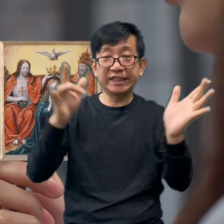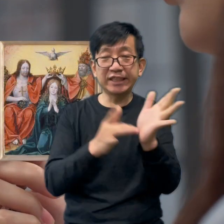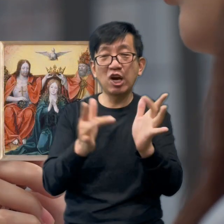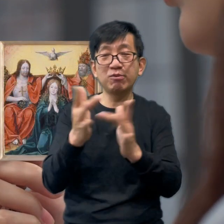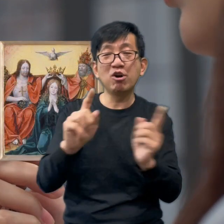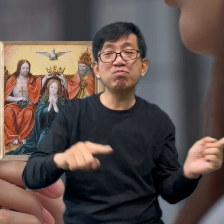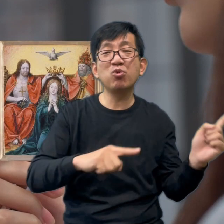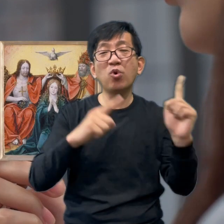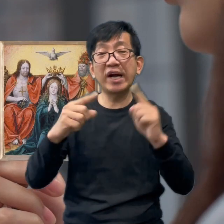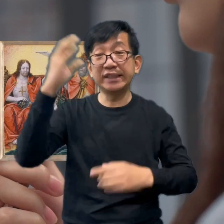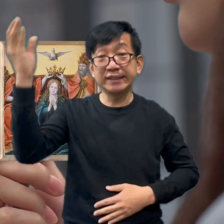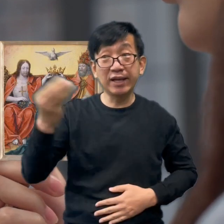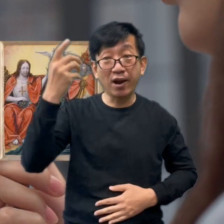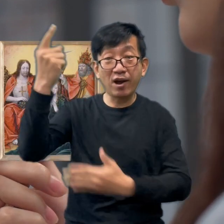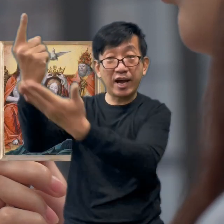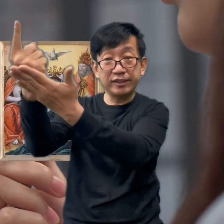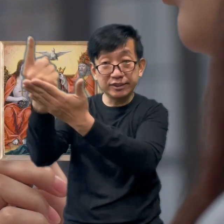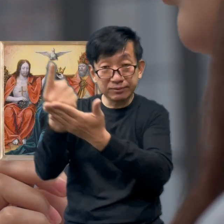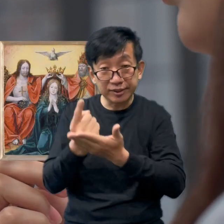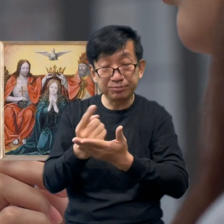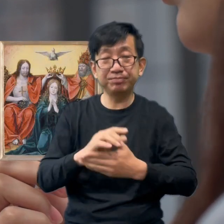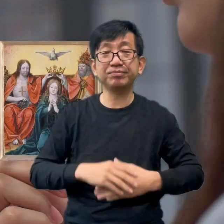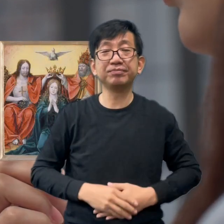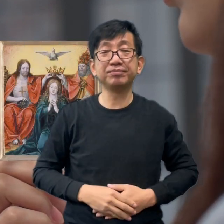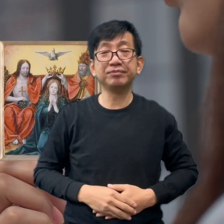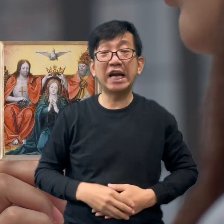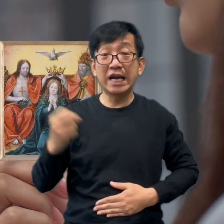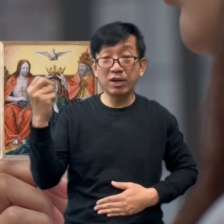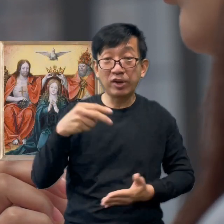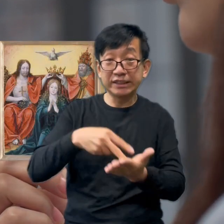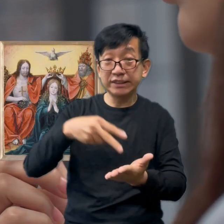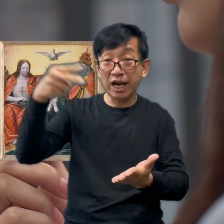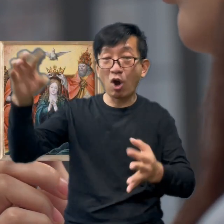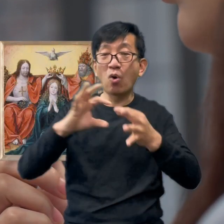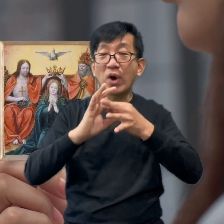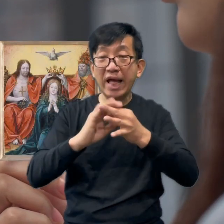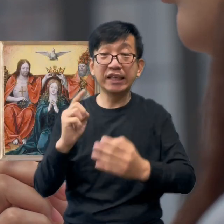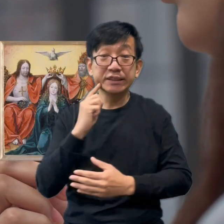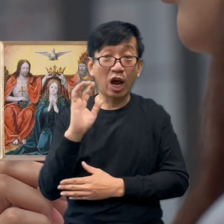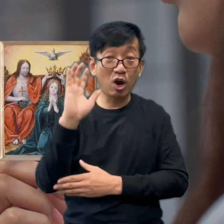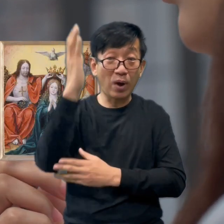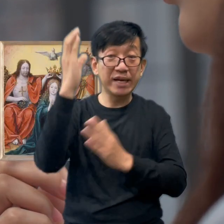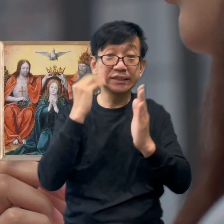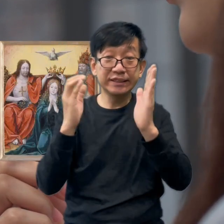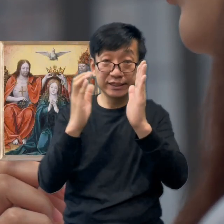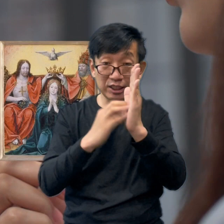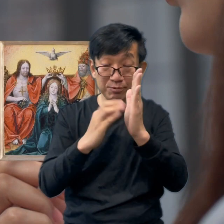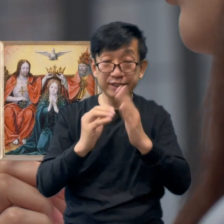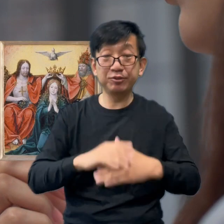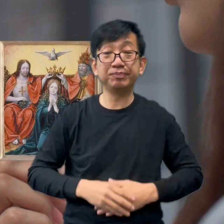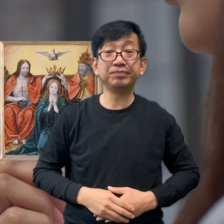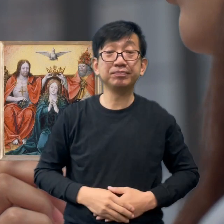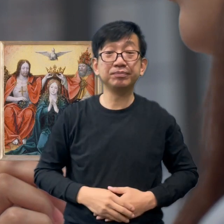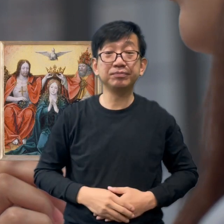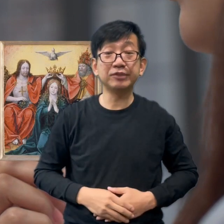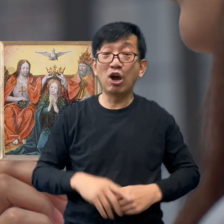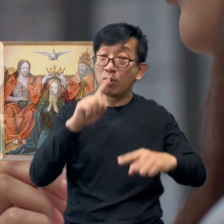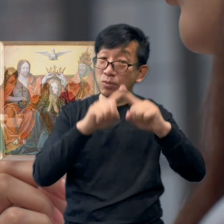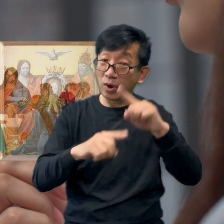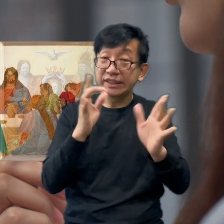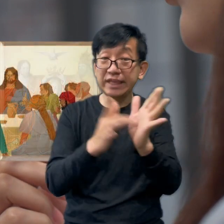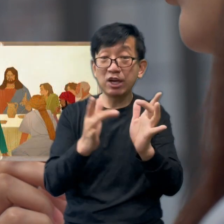수요일과 주일에는 예수님의 부활과 성령 강림 그리고 승천과 관련된 영광의